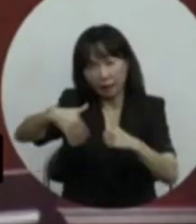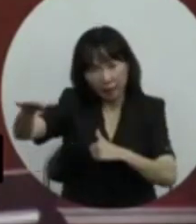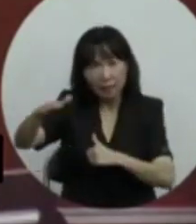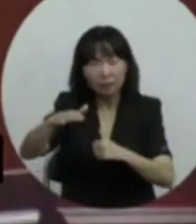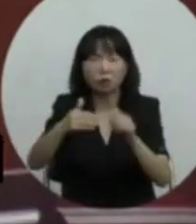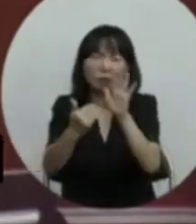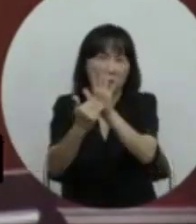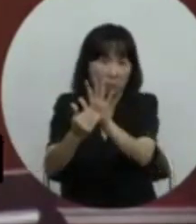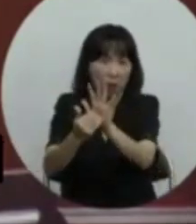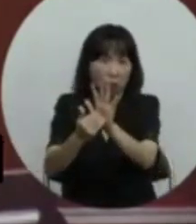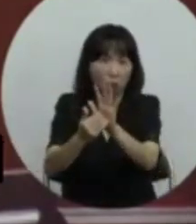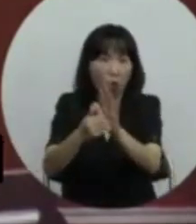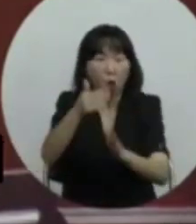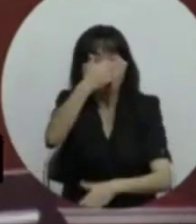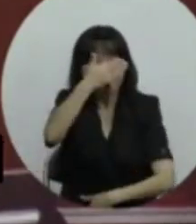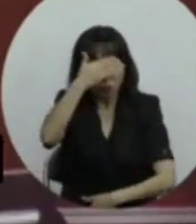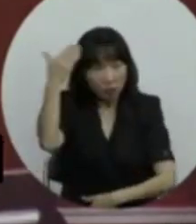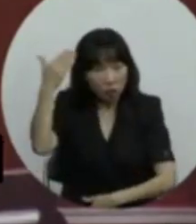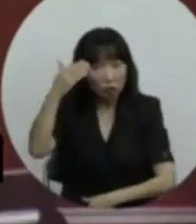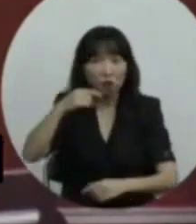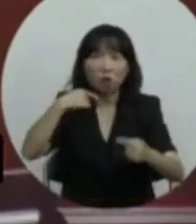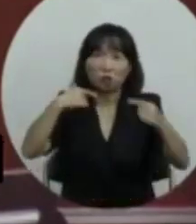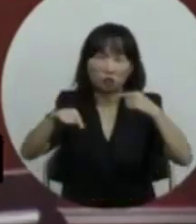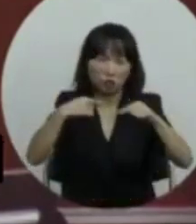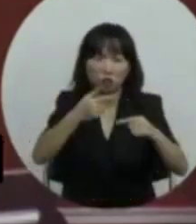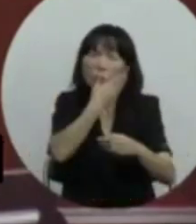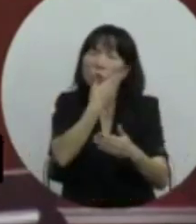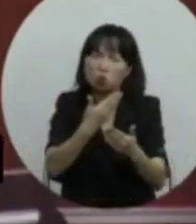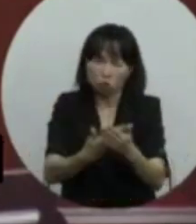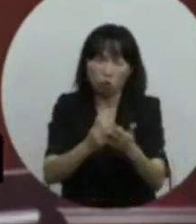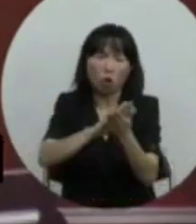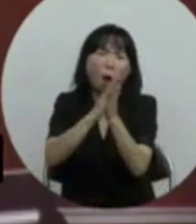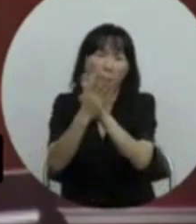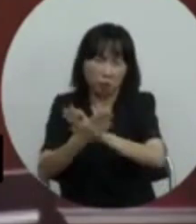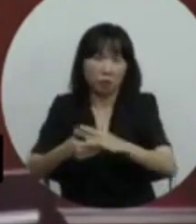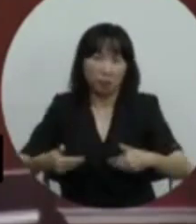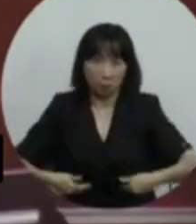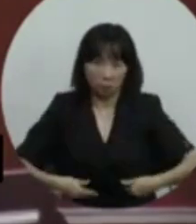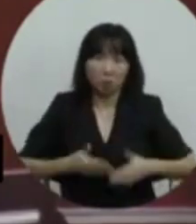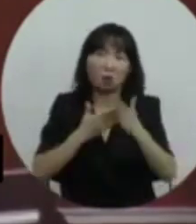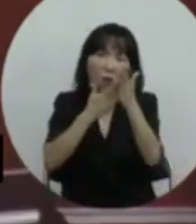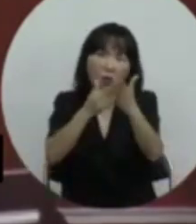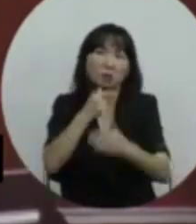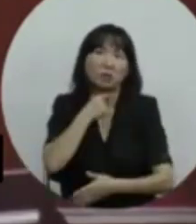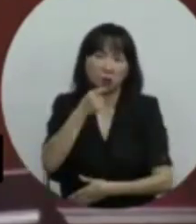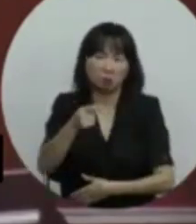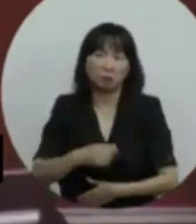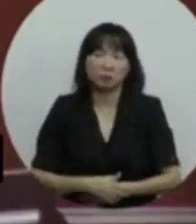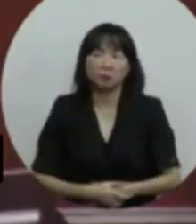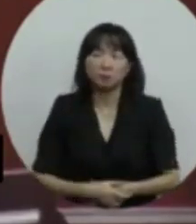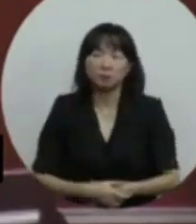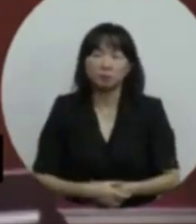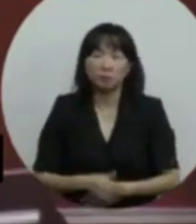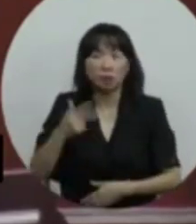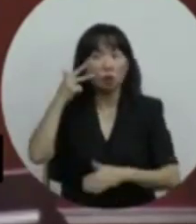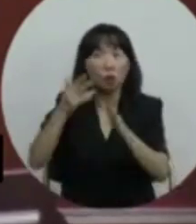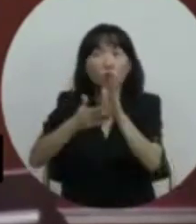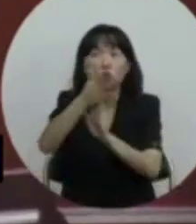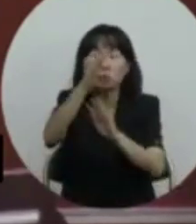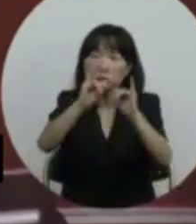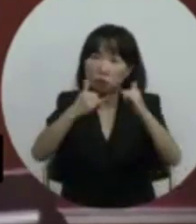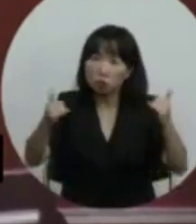위해 청년 정책의 중요성과 변화의 필요성에 대하여 건의해 보고자 합니다. 여주시